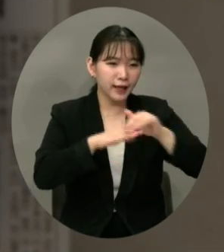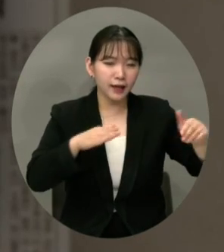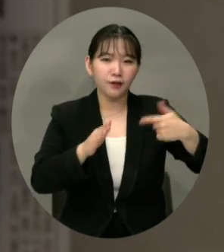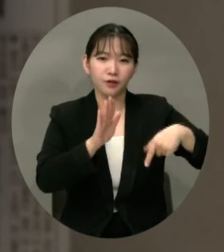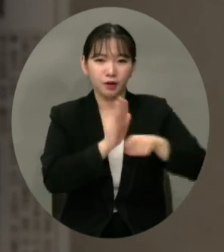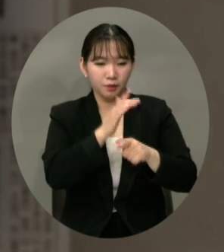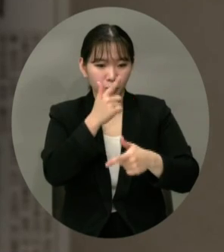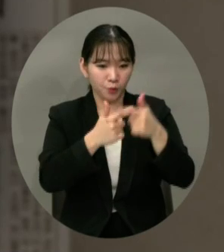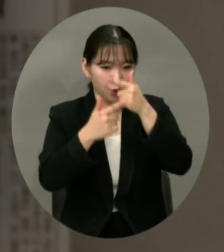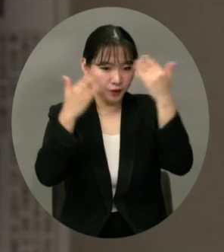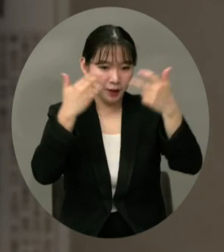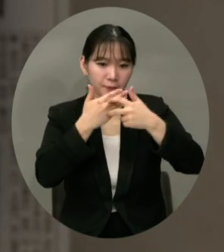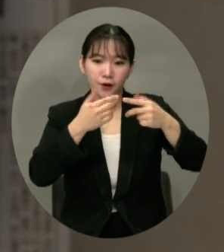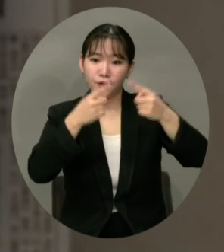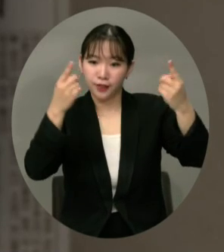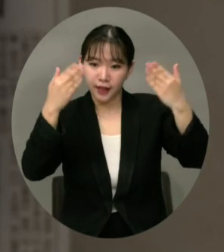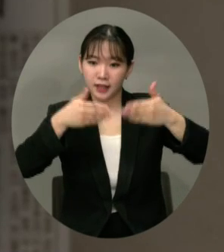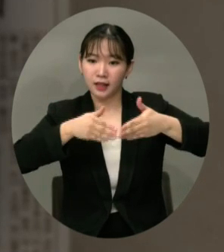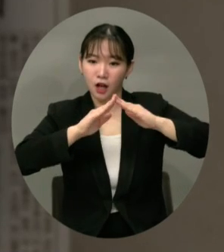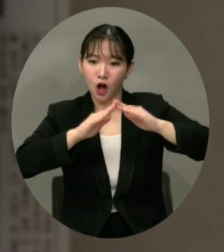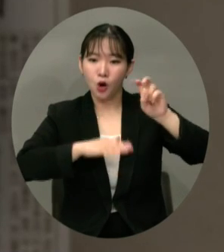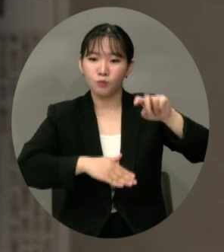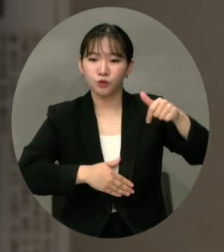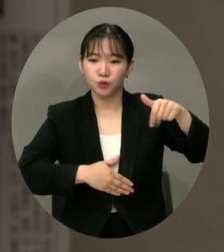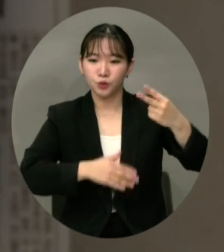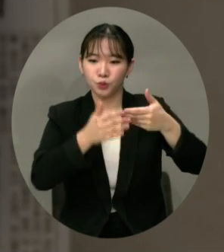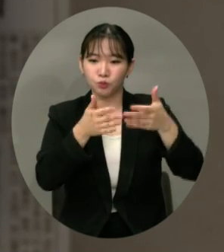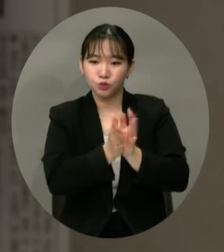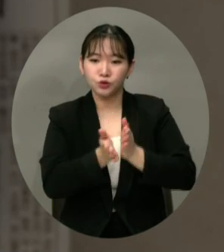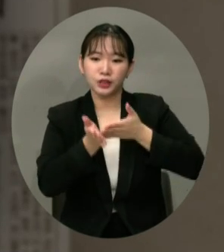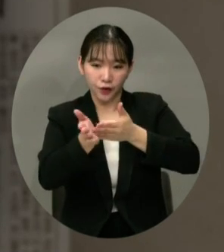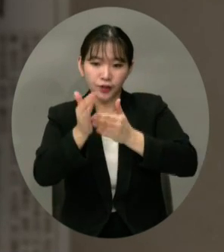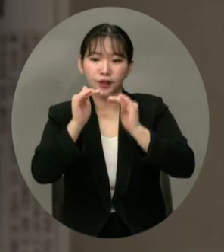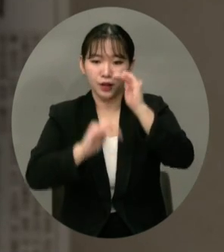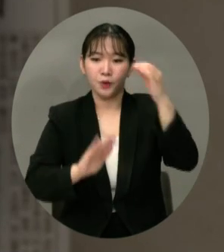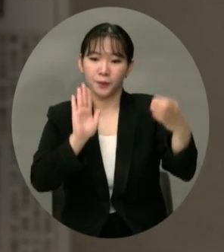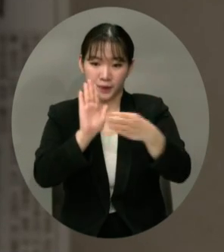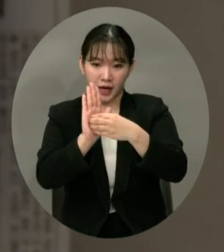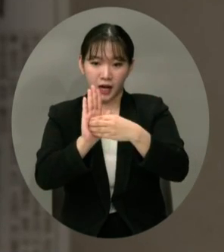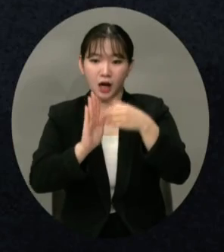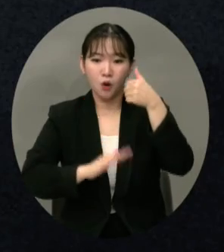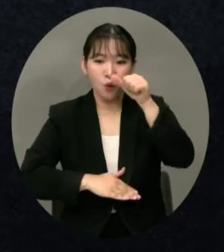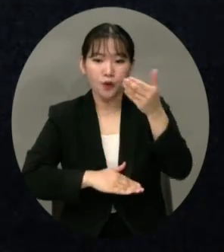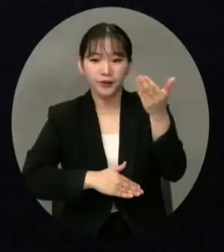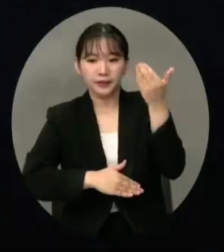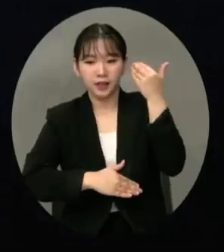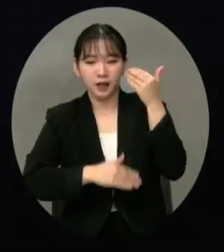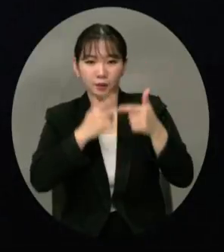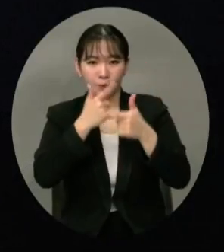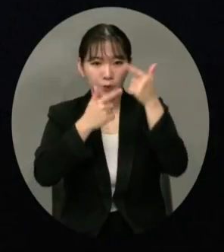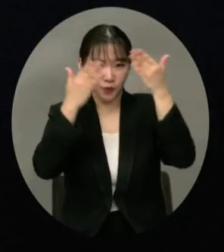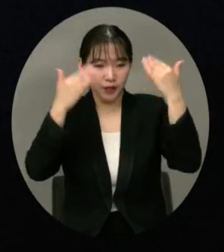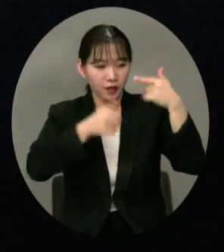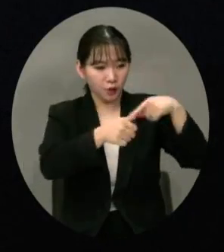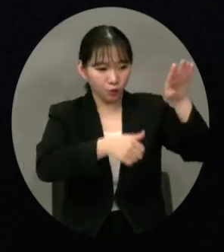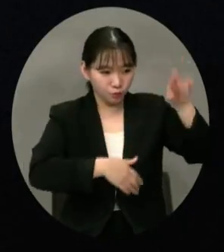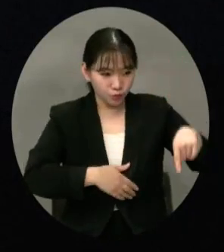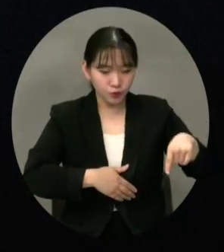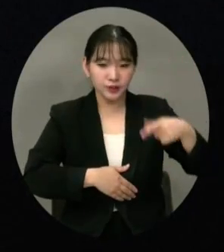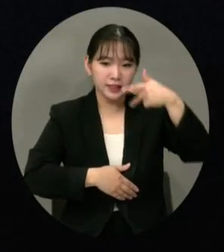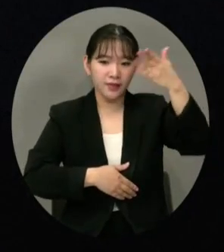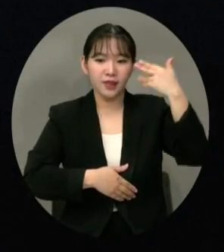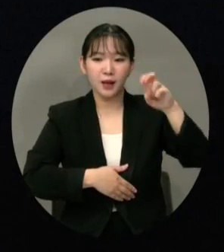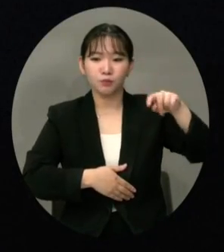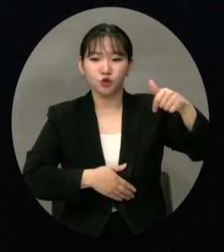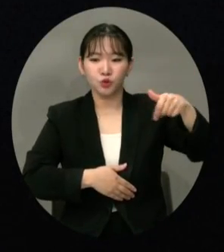목포대 의대 신설을 문교부에 건의했다는 내용이 실려 있습니다. 이보다 5개월 앞서 목포대가 교육부, 당시